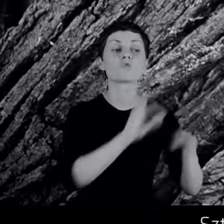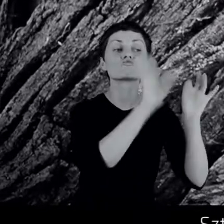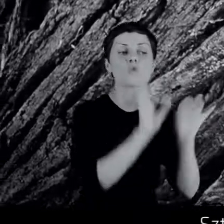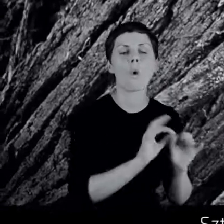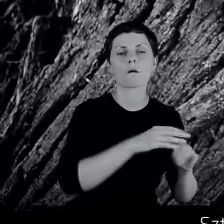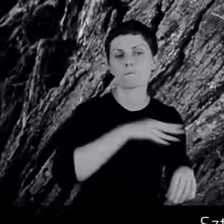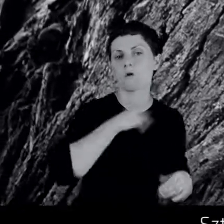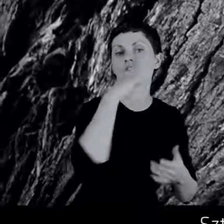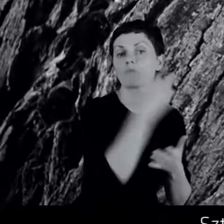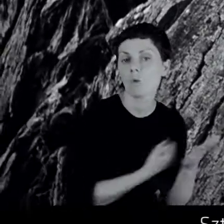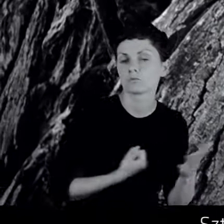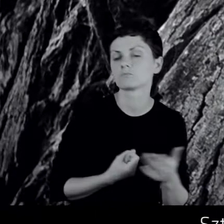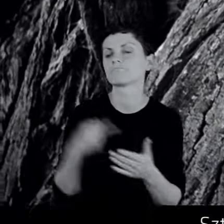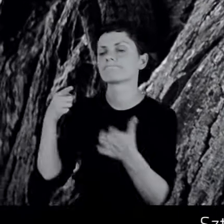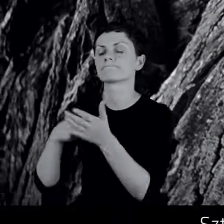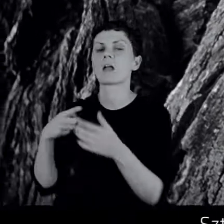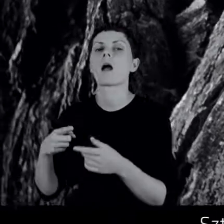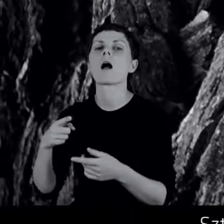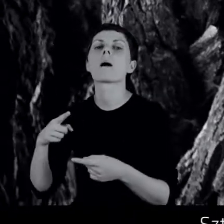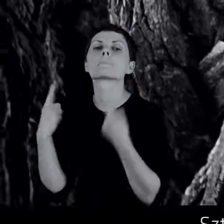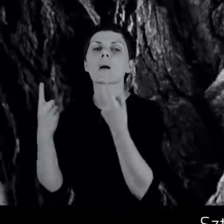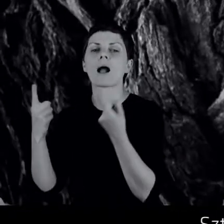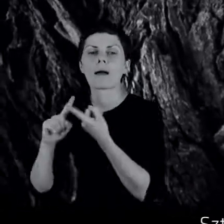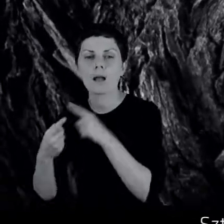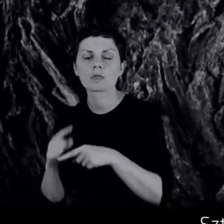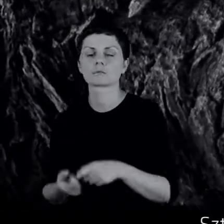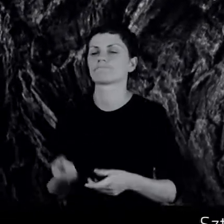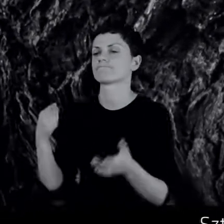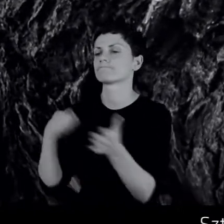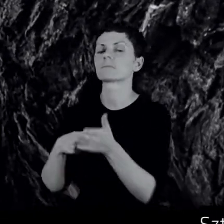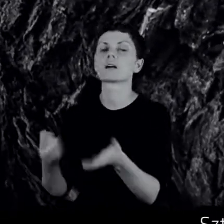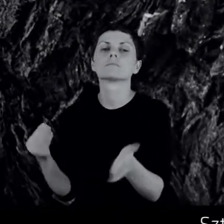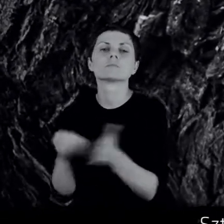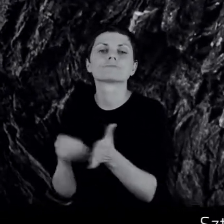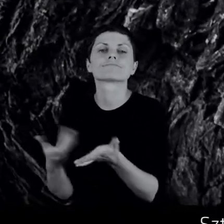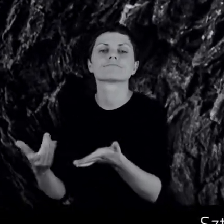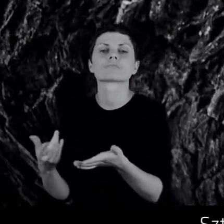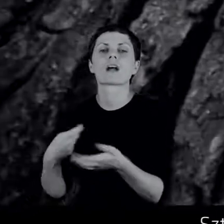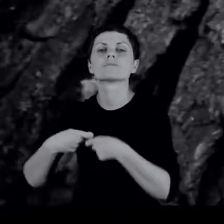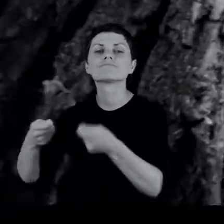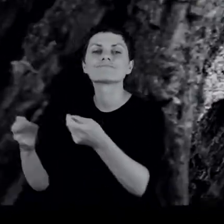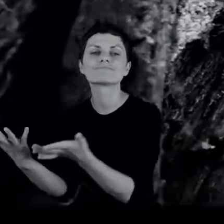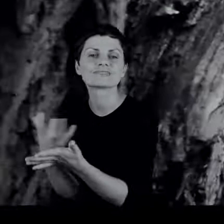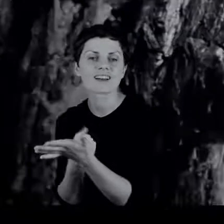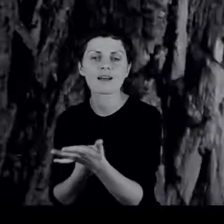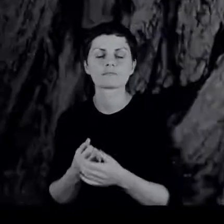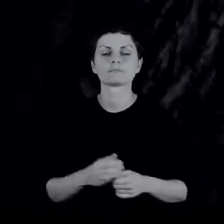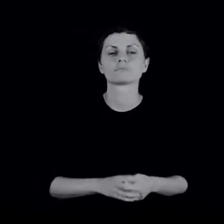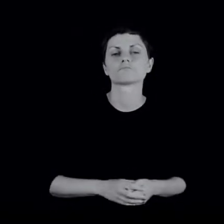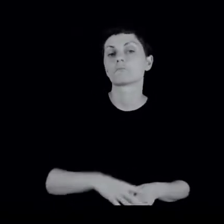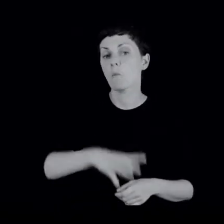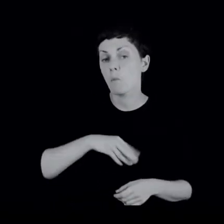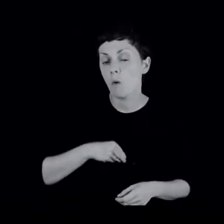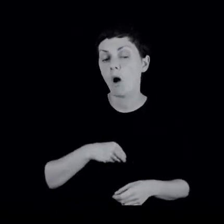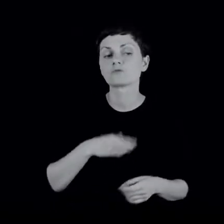Sztuki można używać do propagandy politycznej, na potrzeby komercji. Można